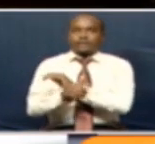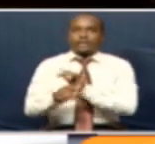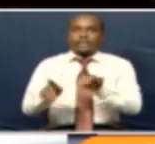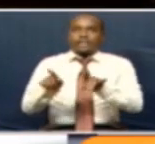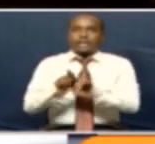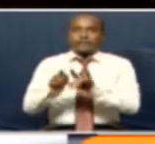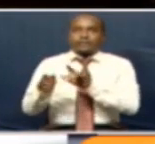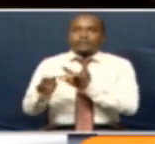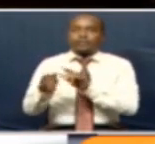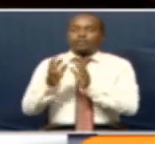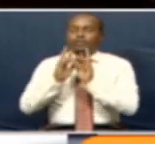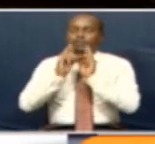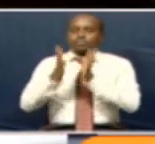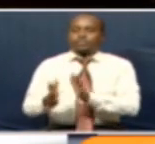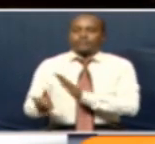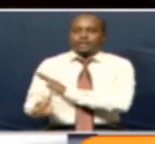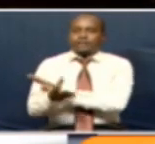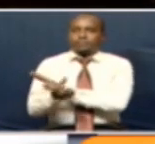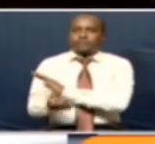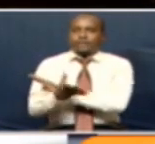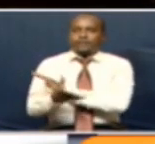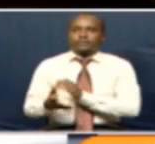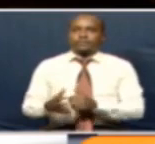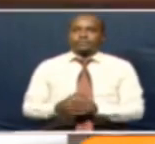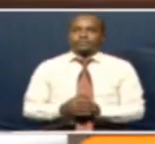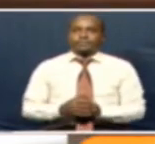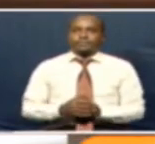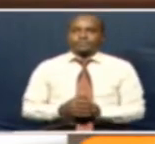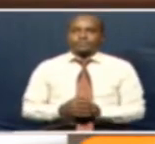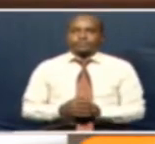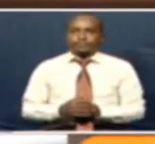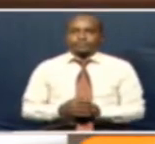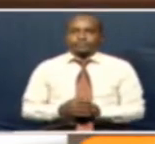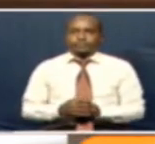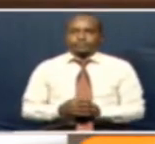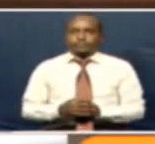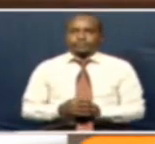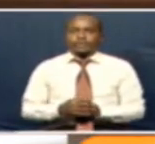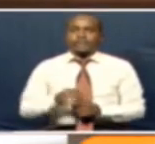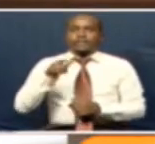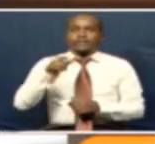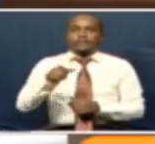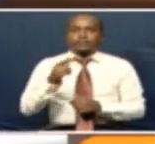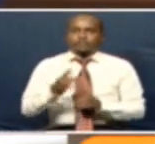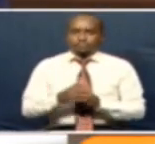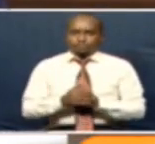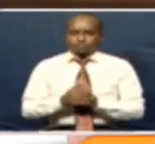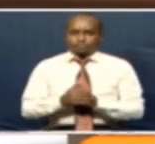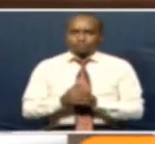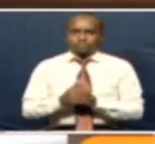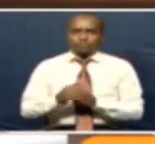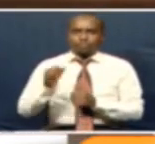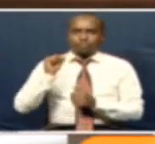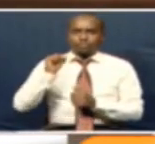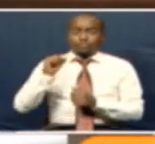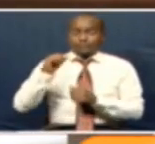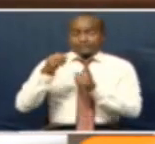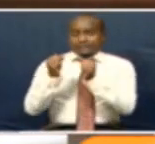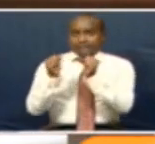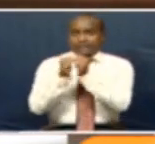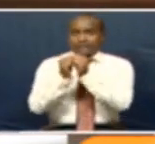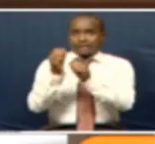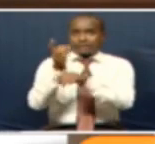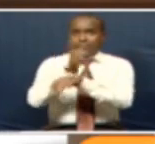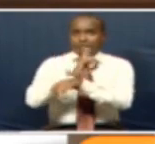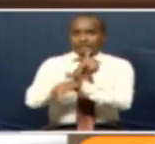kama anavyotueleza mwanahabari wetu Saida Swaleh. Emissaries of shadowy political scavengers.